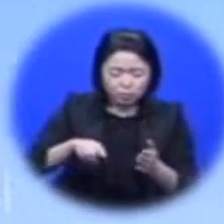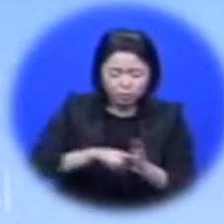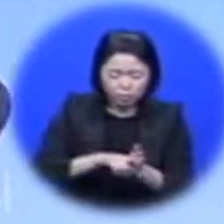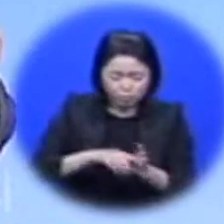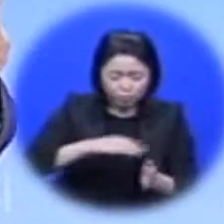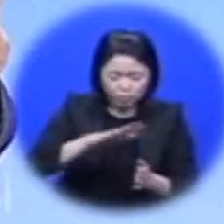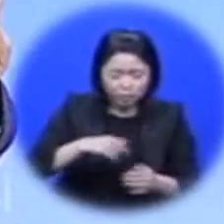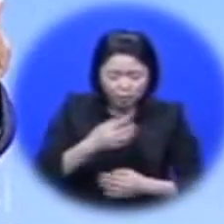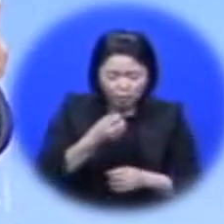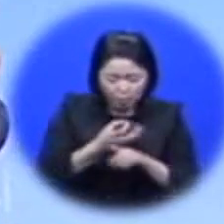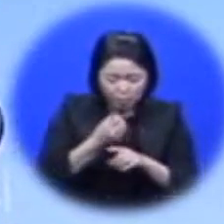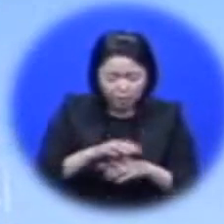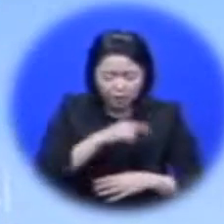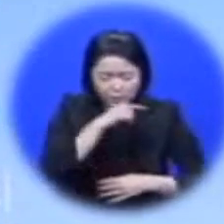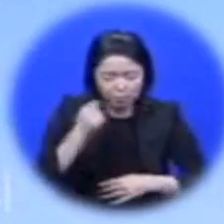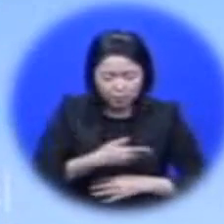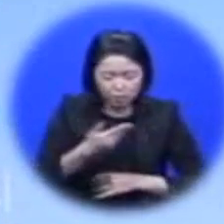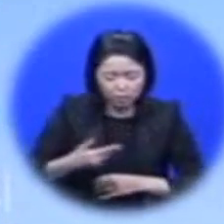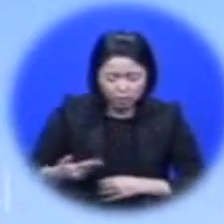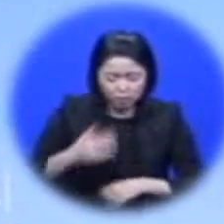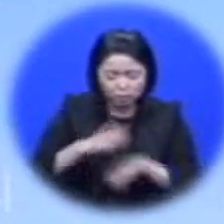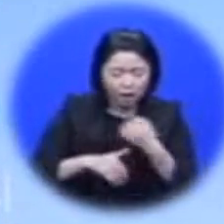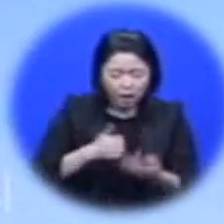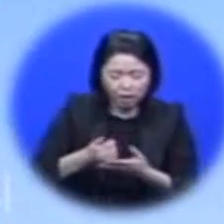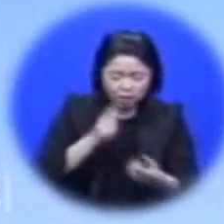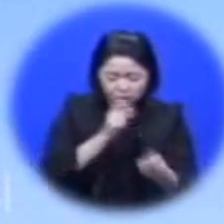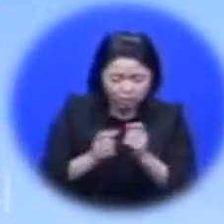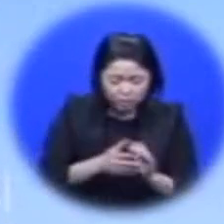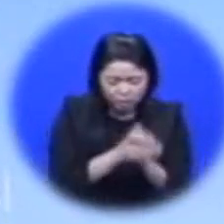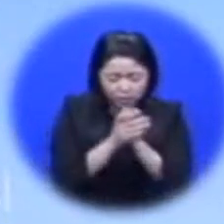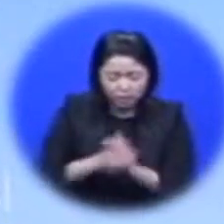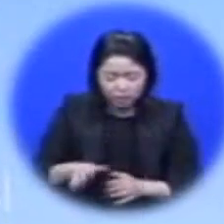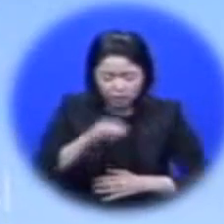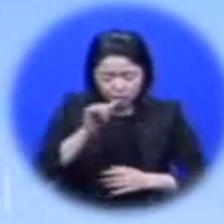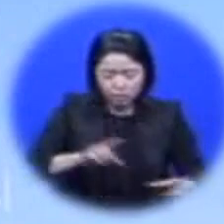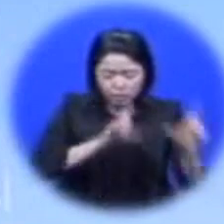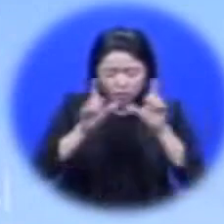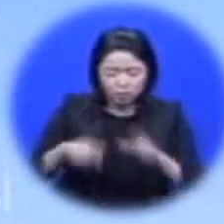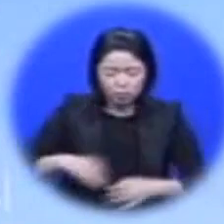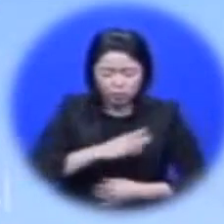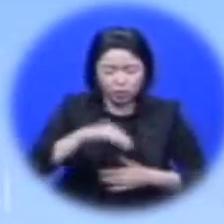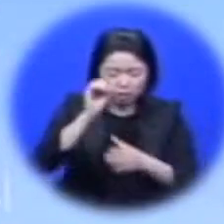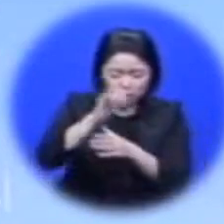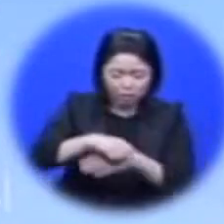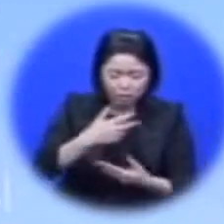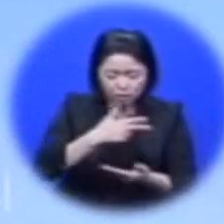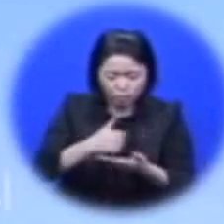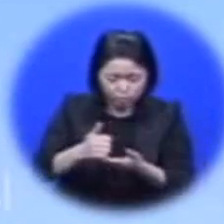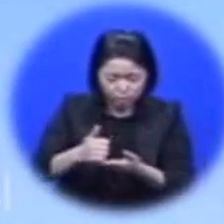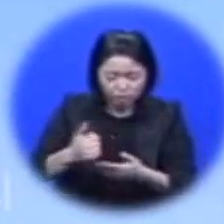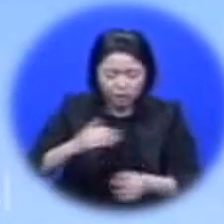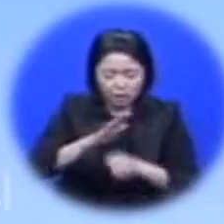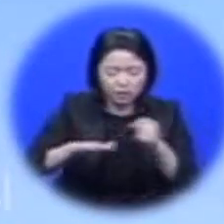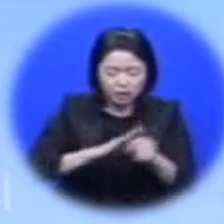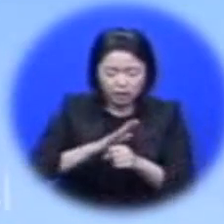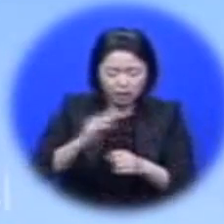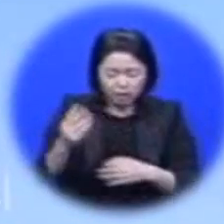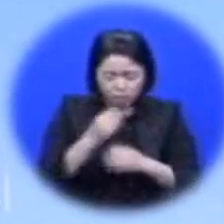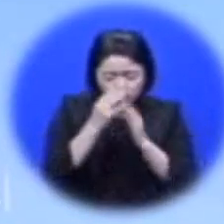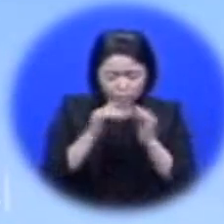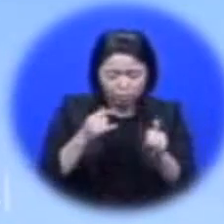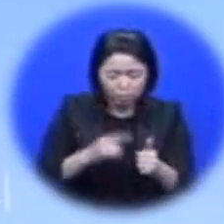같은 피를 흘리시고 하나님과 사귐이 있는 삶을 우리에게 허락하신 주님, 사랑하는